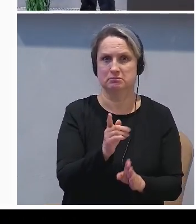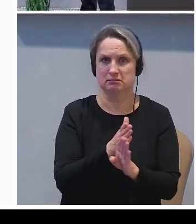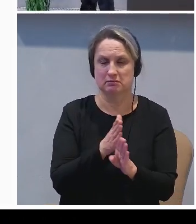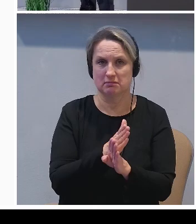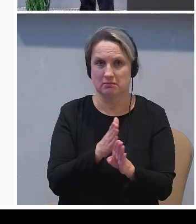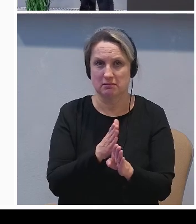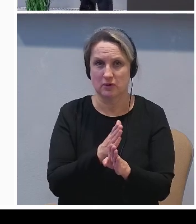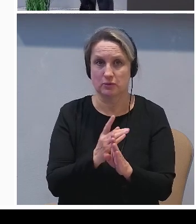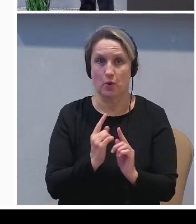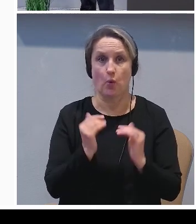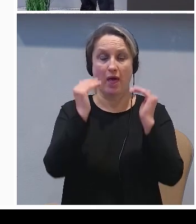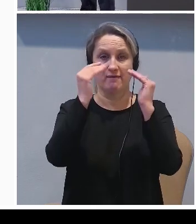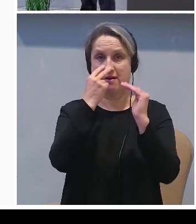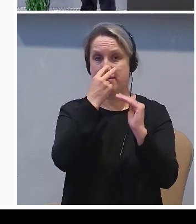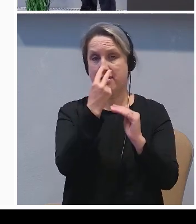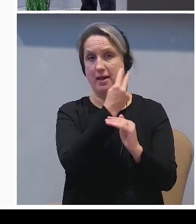Üleval näete,